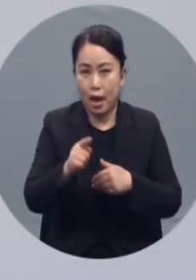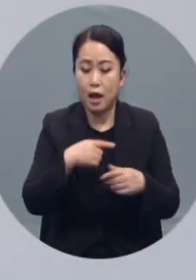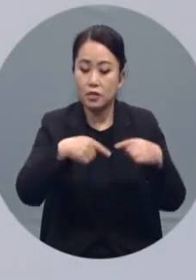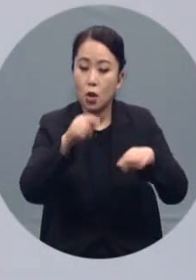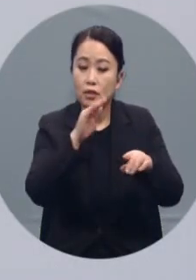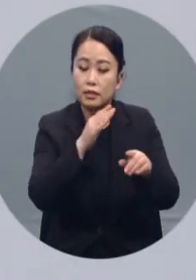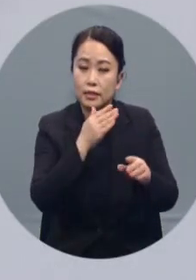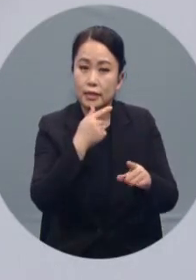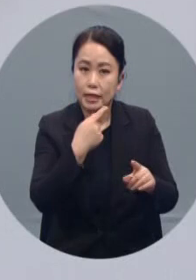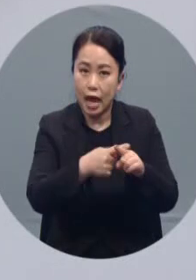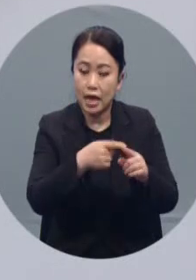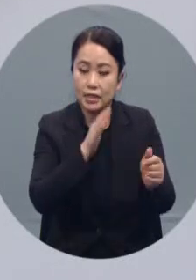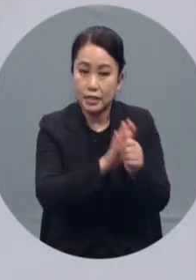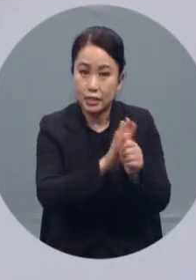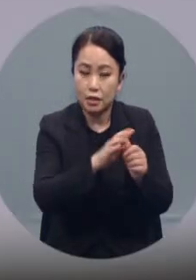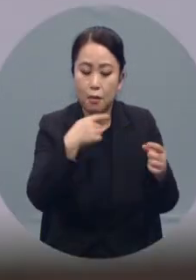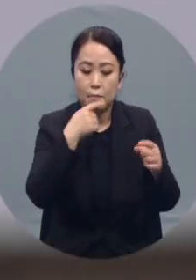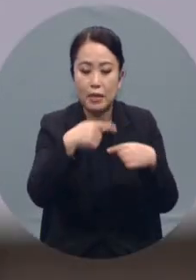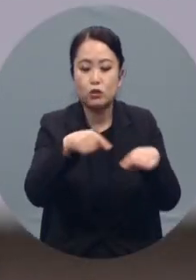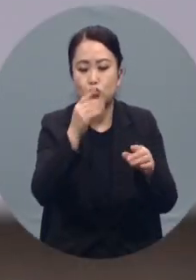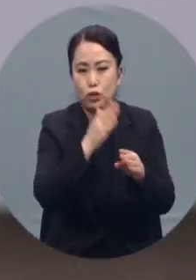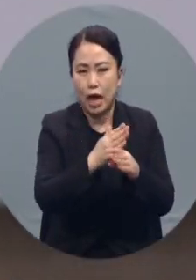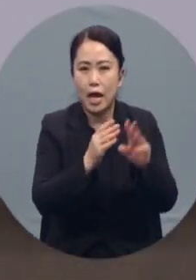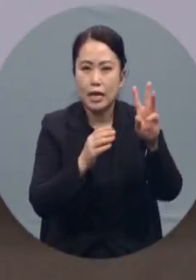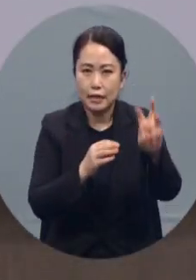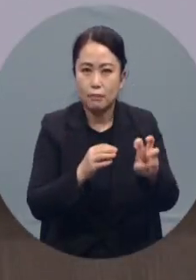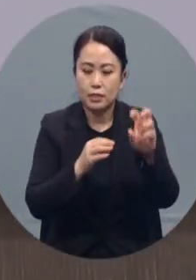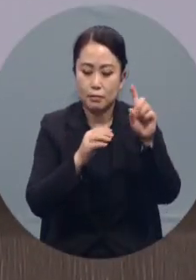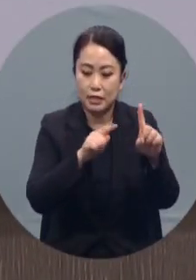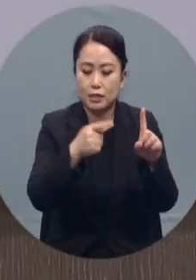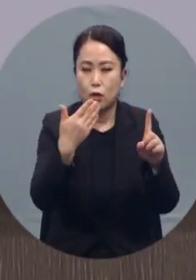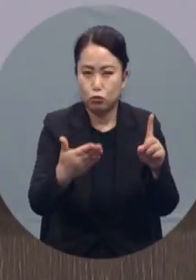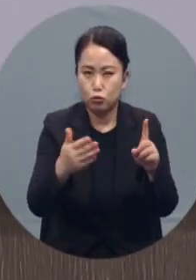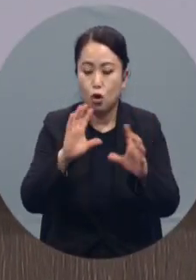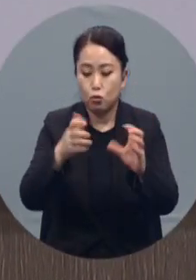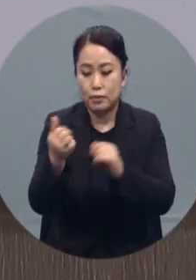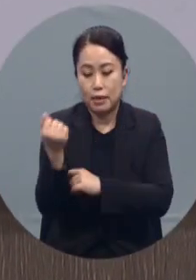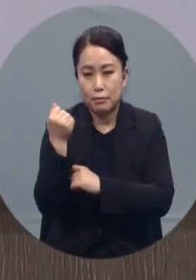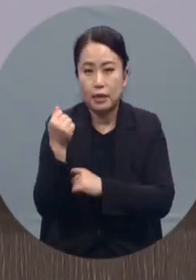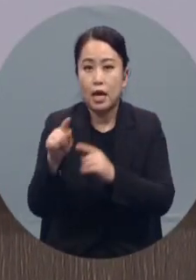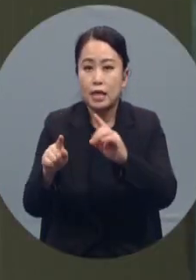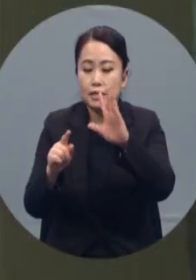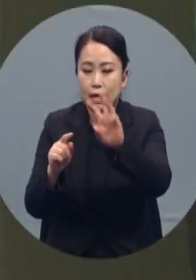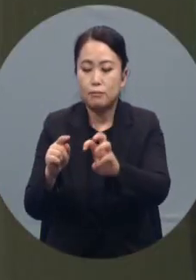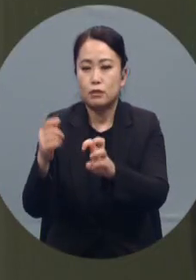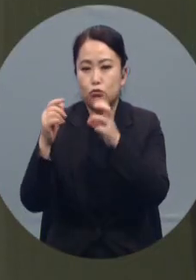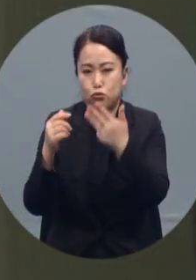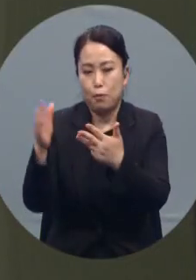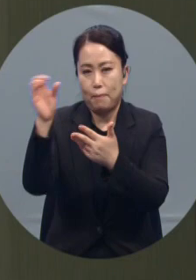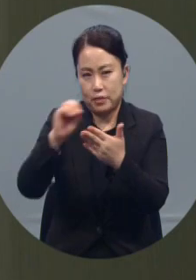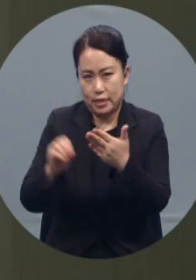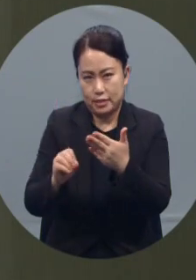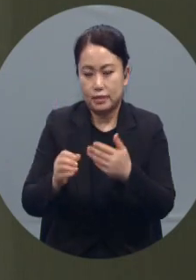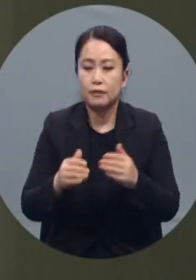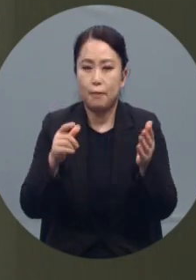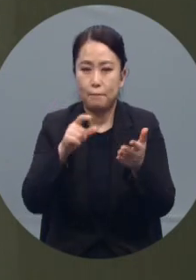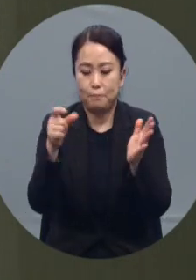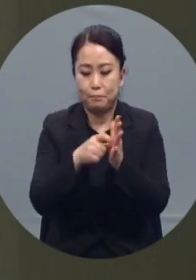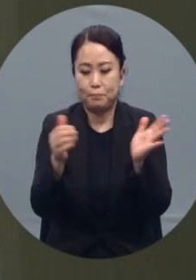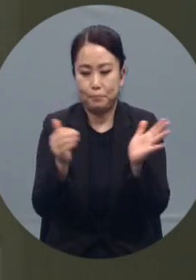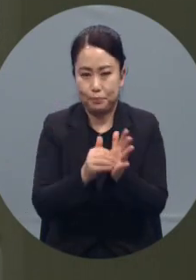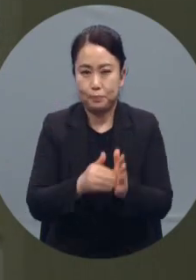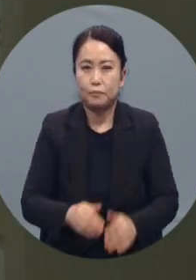더불어민주당 31.9%, 국민의 힘 39% 정의당 4%를 기록했습니다 MBC 뉴스